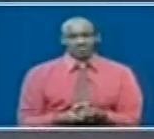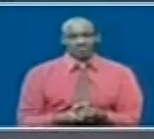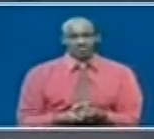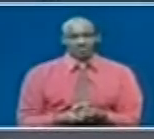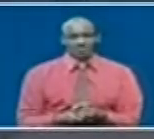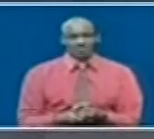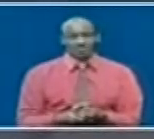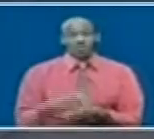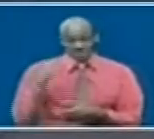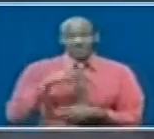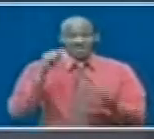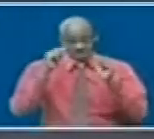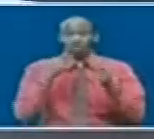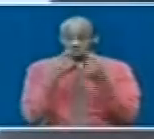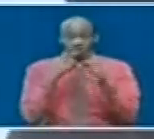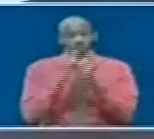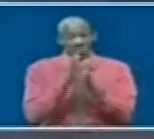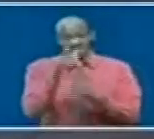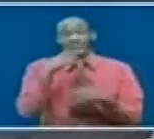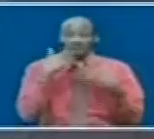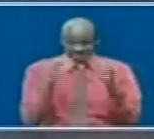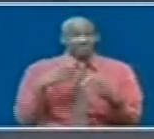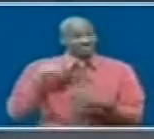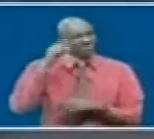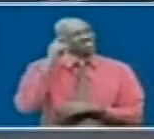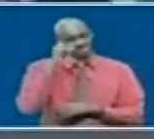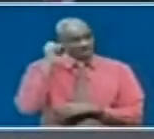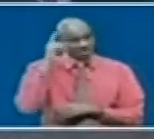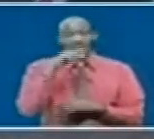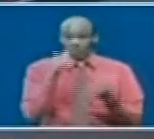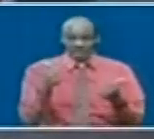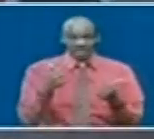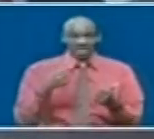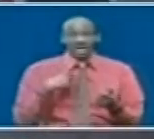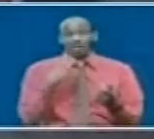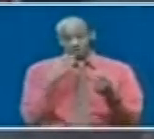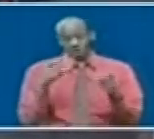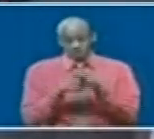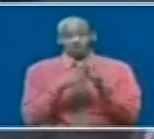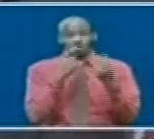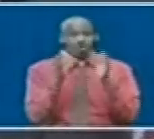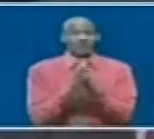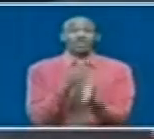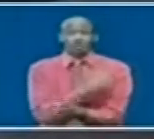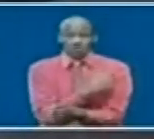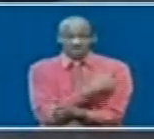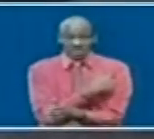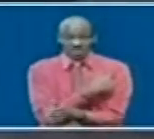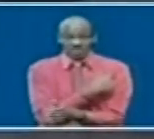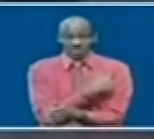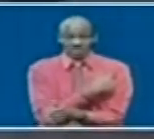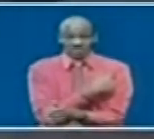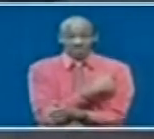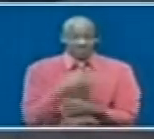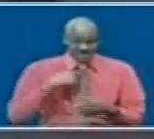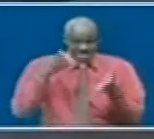we've just been able to talk to him, he's conscious, and also to talk to the doctors. So I'm